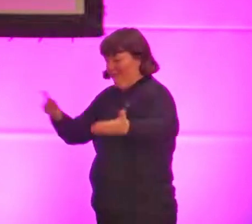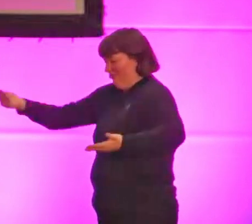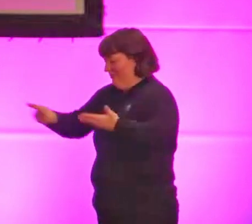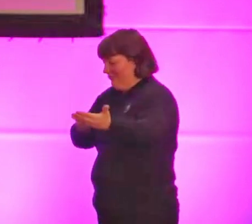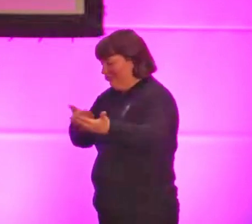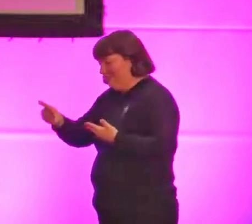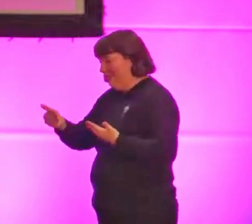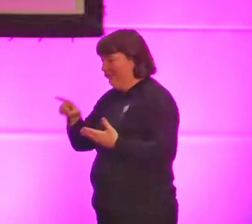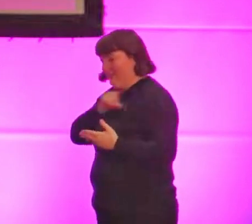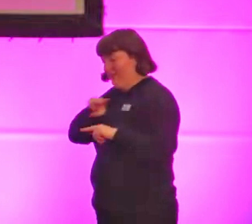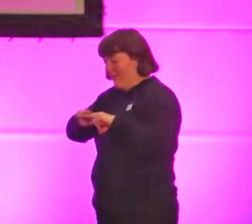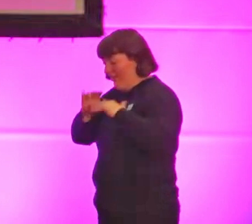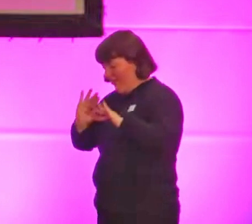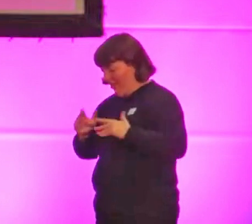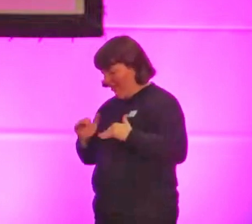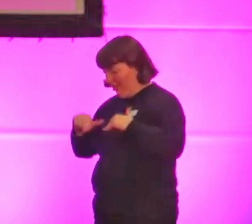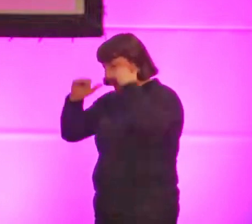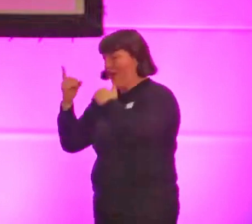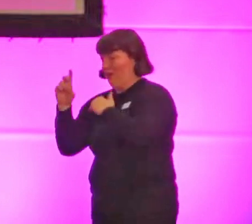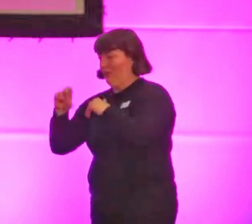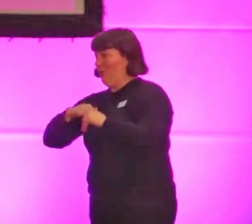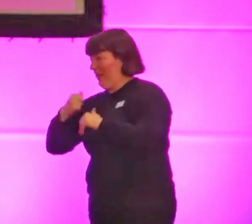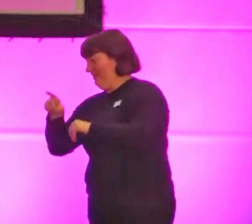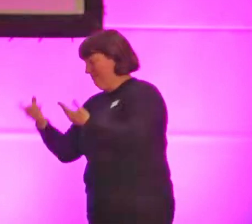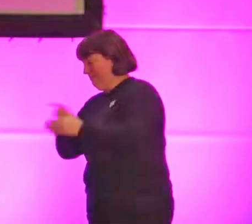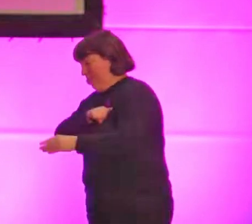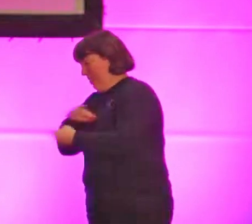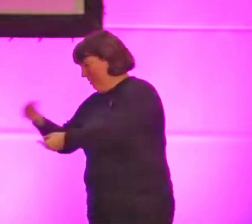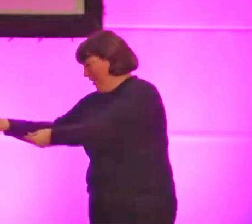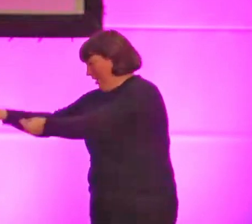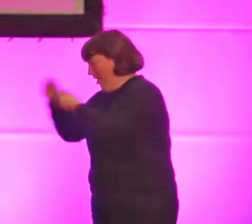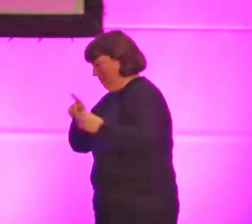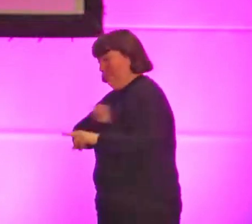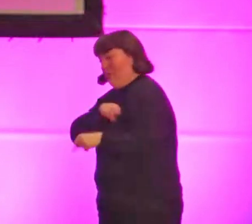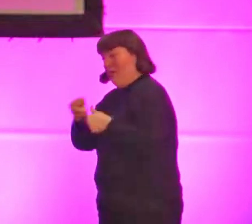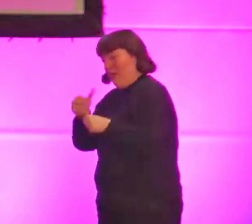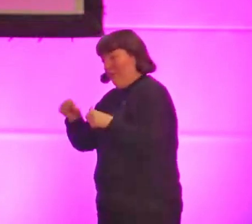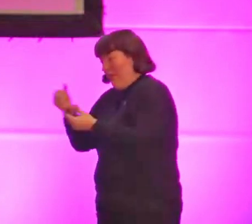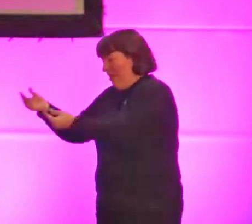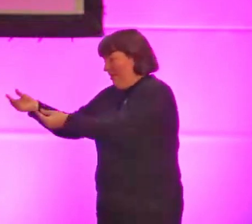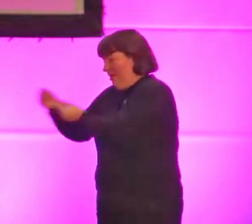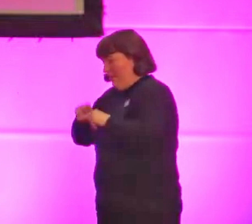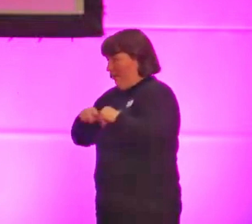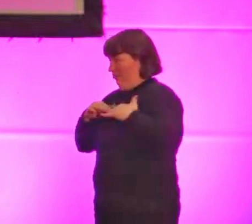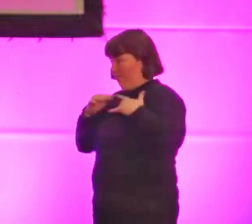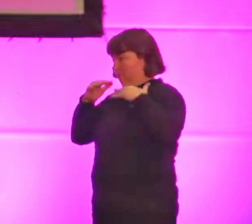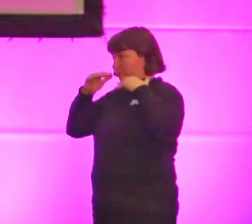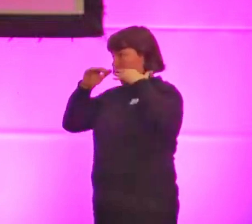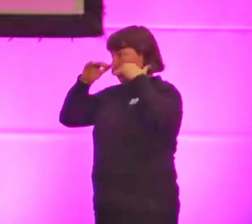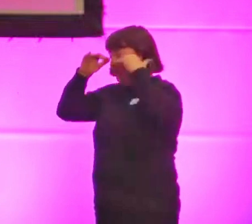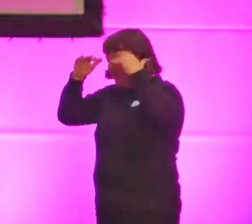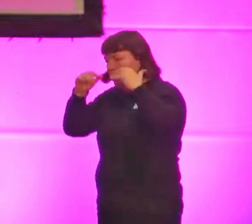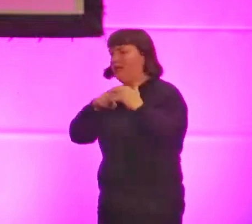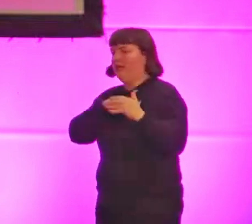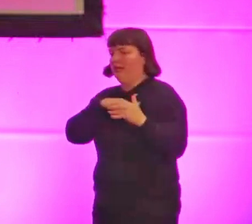blivit nästan dränkta bara ifrån Lundin, med mängder med papper. Och utifrån det så tog vi ut och gjorde